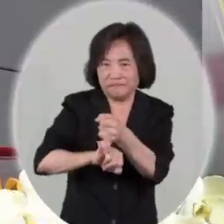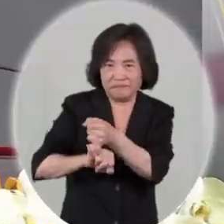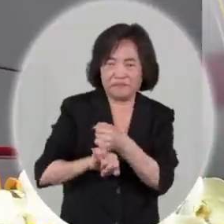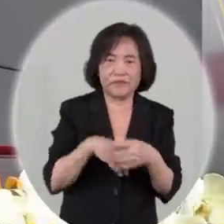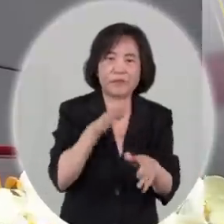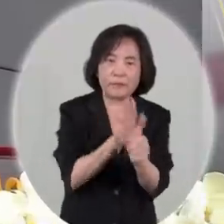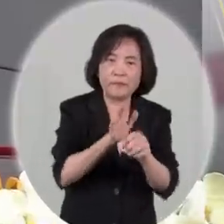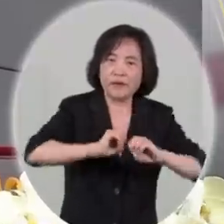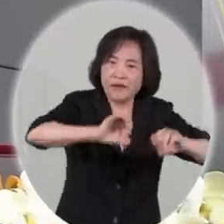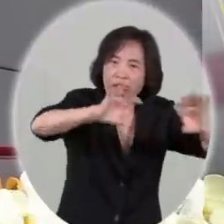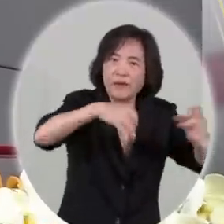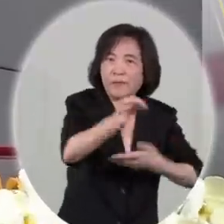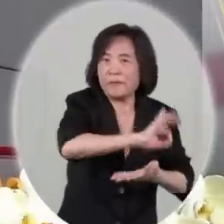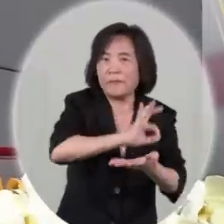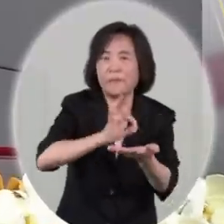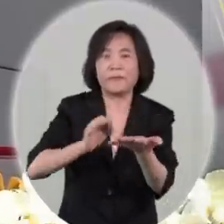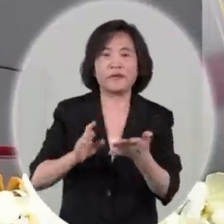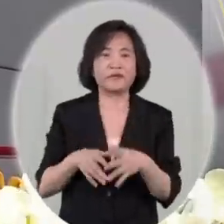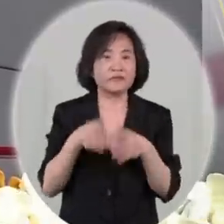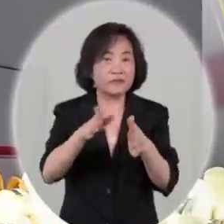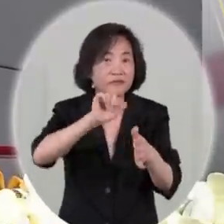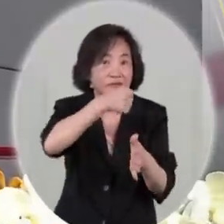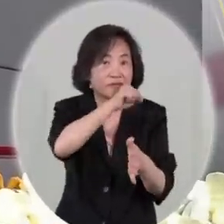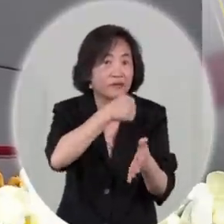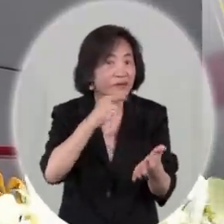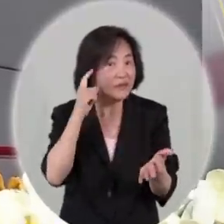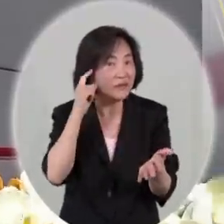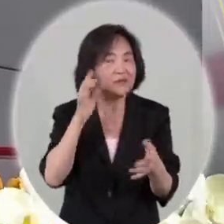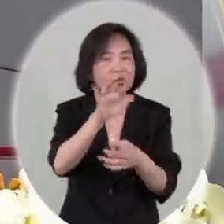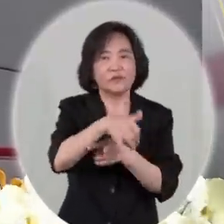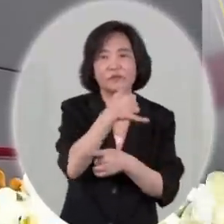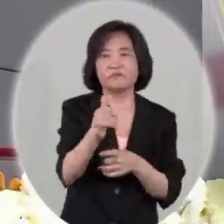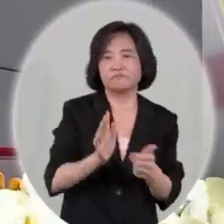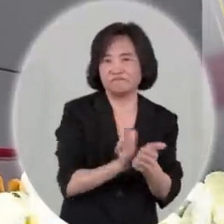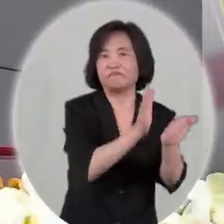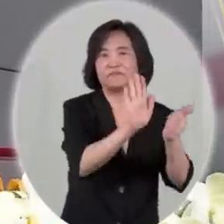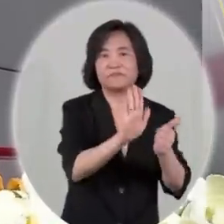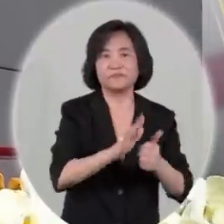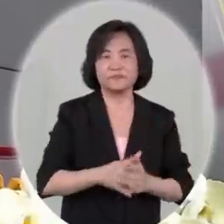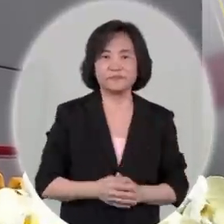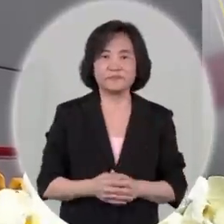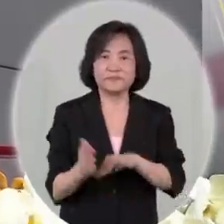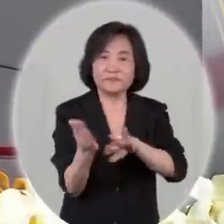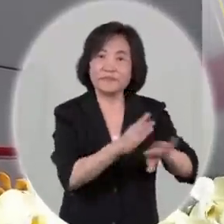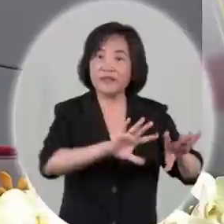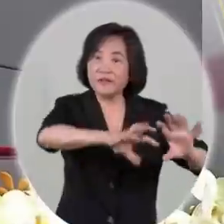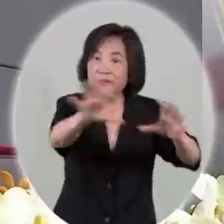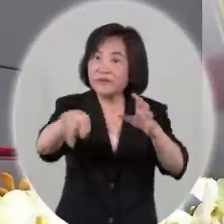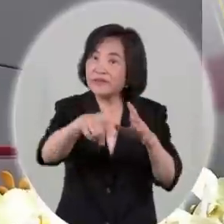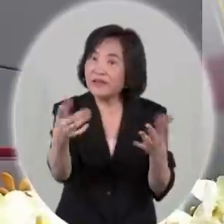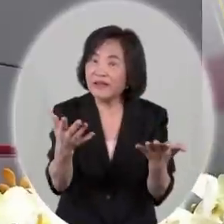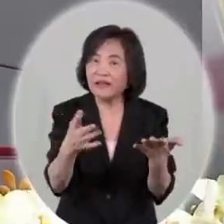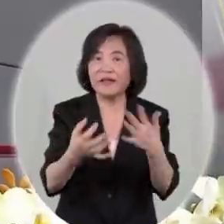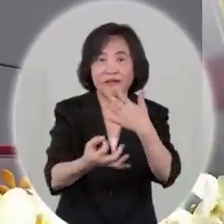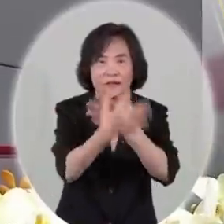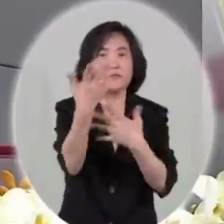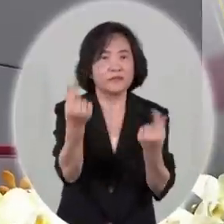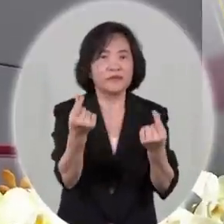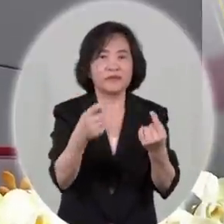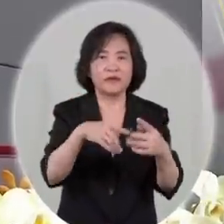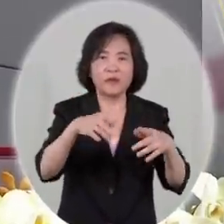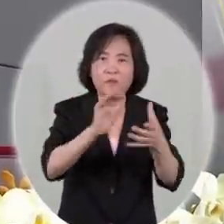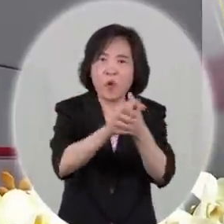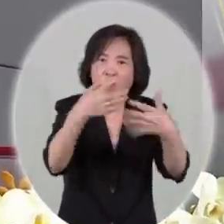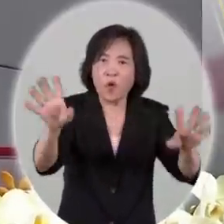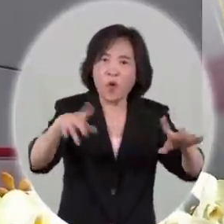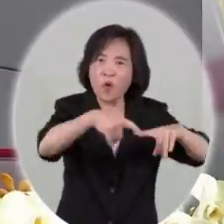销推展各项产品，相挺台湾农民。在国际社会，侨胞也运用人脉网